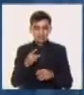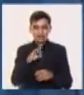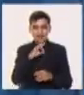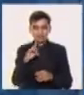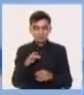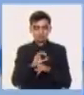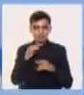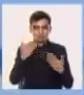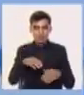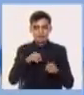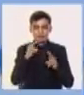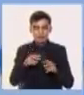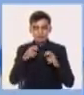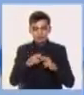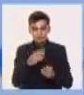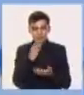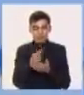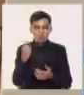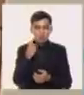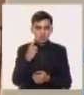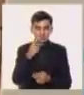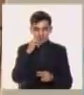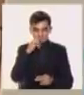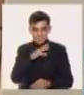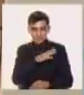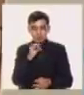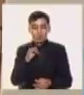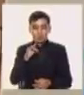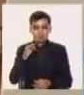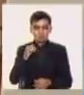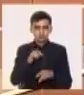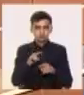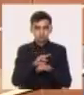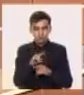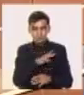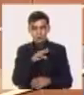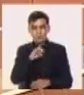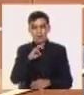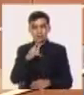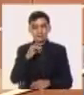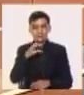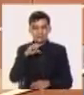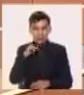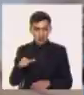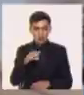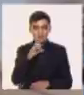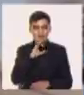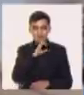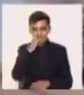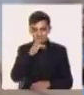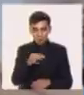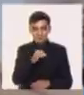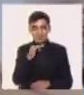лечебной организации изыскали из своей хозяйственной деятельности. Злоупотребляли больше всего в Мангистауской, Северо-Казахстанской областях и